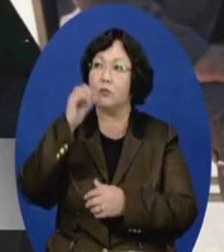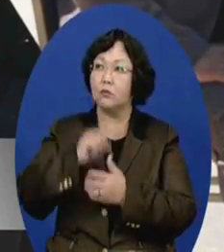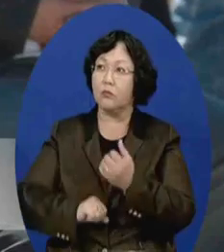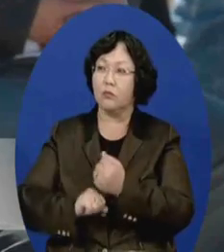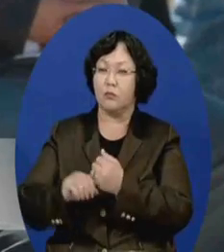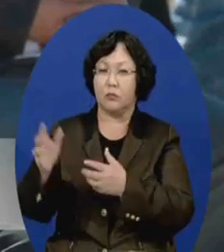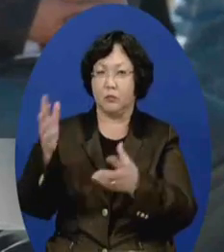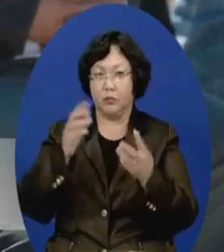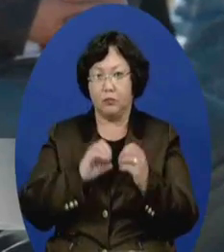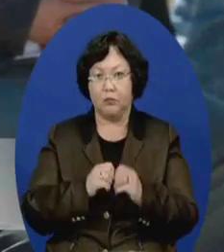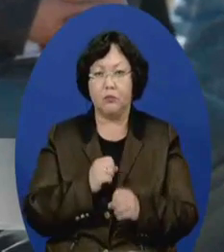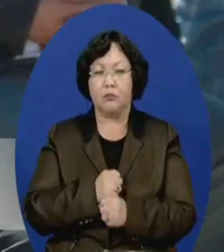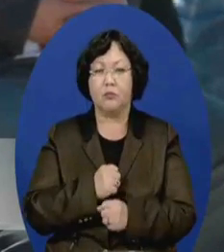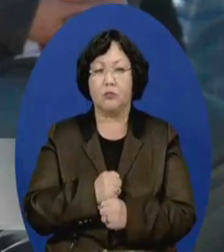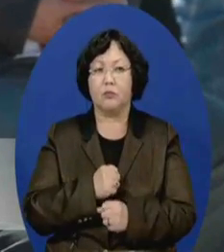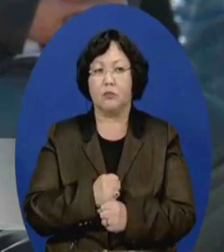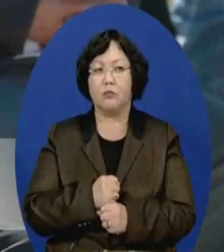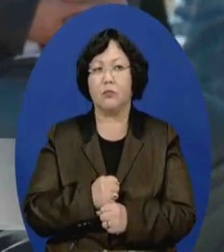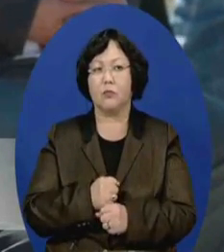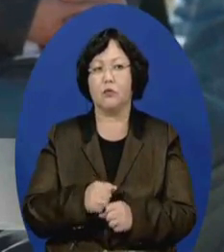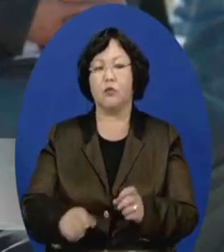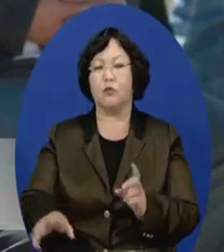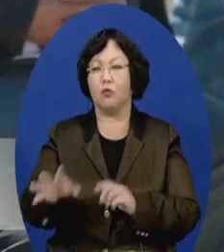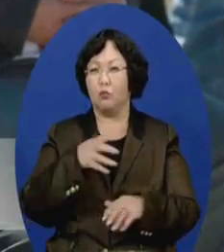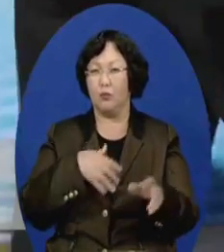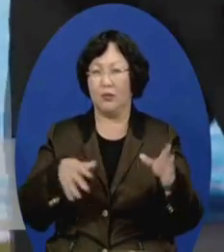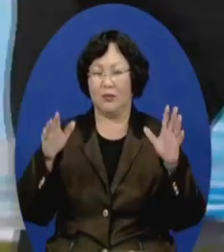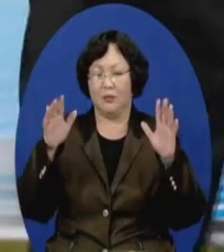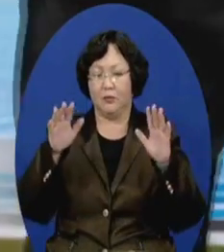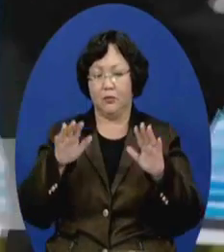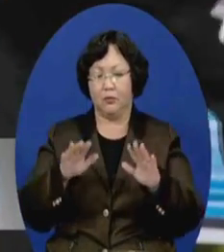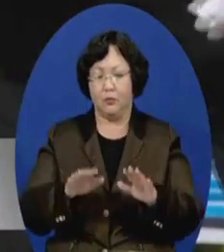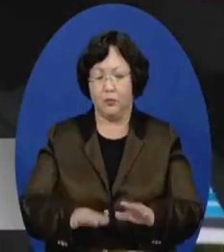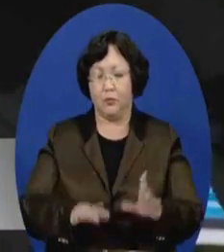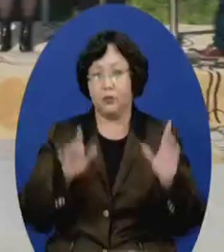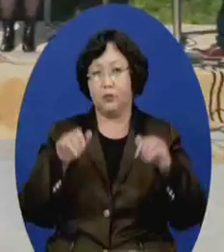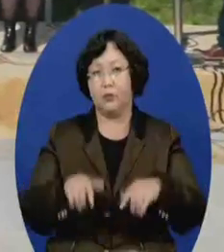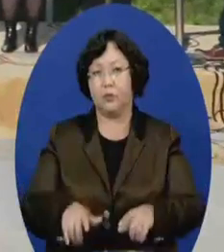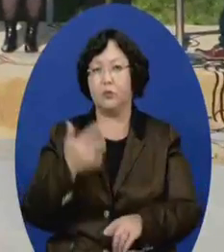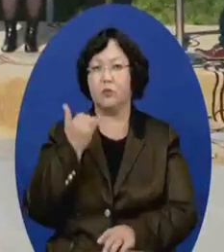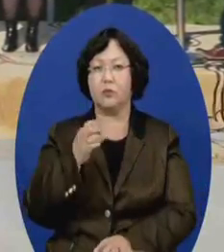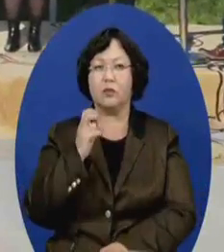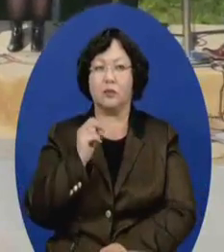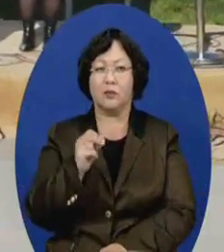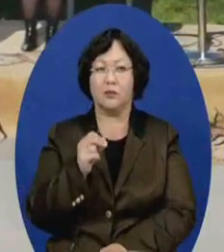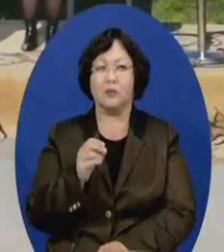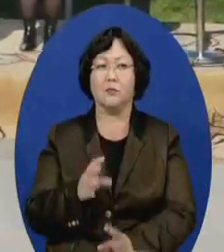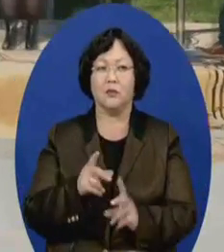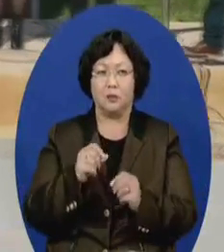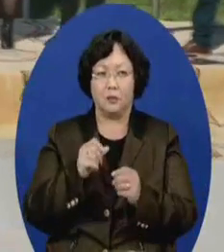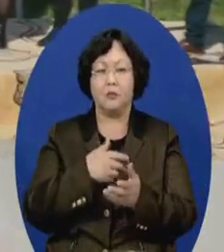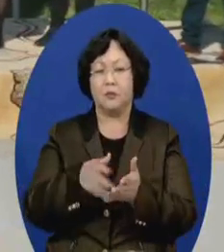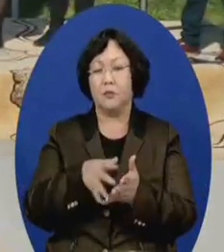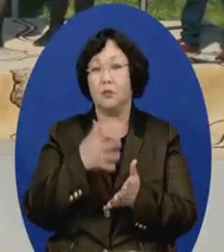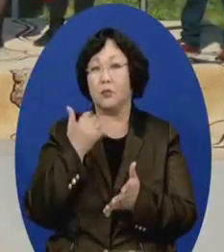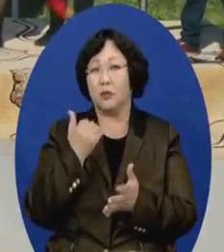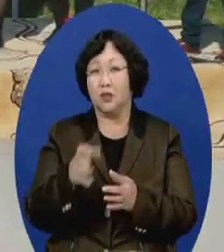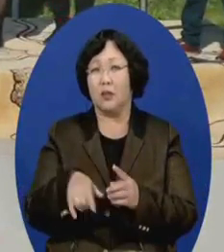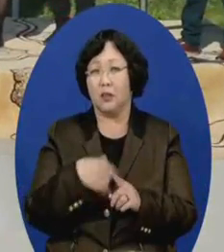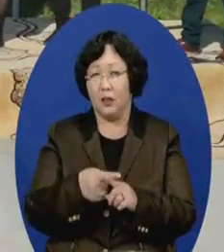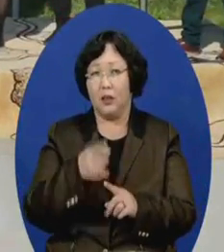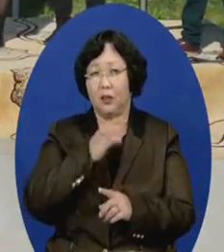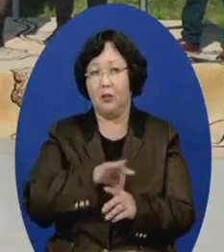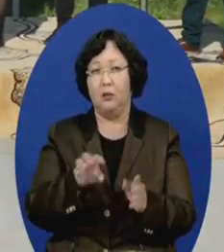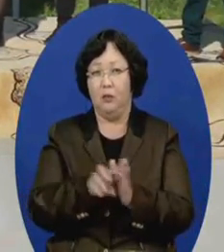тусламжаар хэрэгжиж байна. Шинэ цэвэрлэх байгууламжууд хүрээлэн буй орчны бохирдлыг багасгах, мөн гол мөрний усны чанарыг сайжруулж, цэвэрлэгдсэн бохир усыг